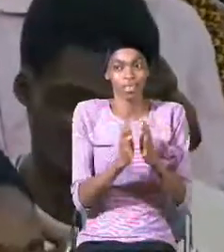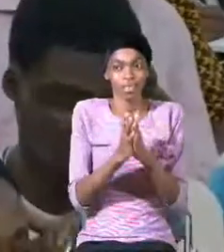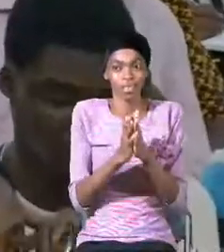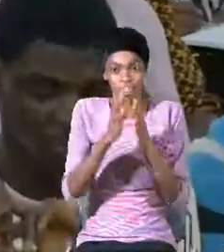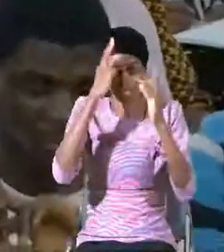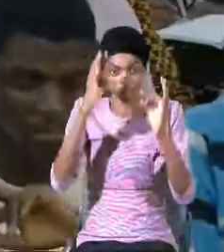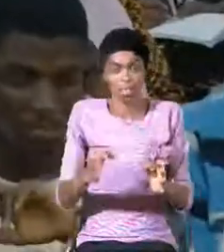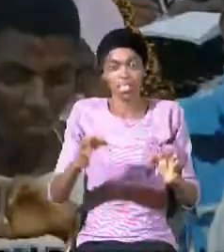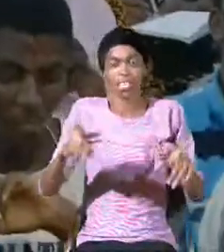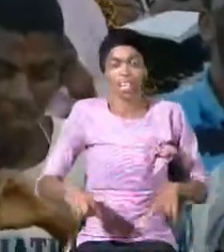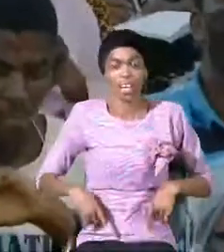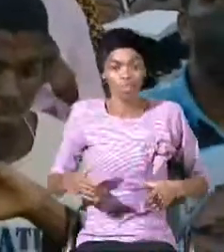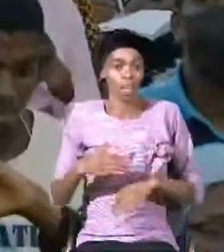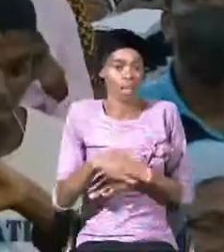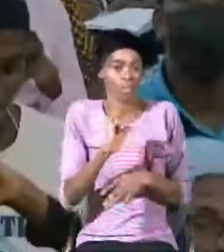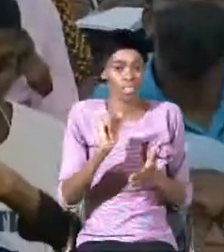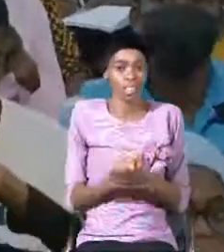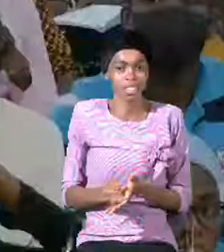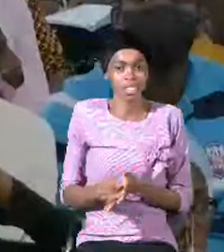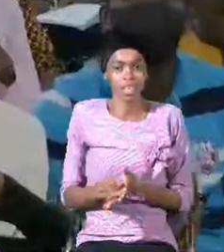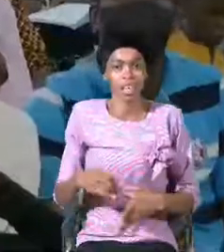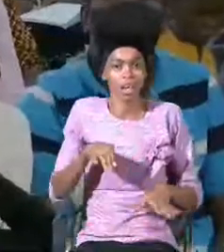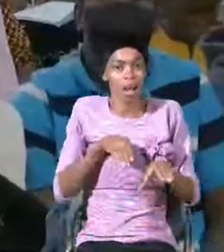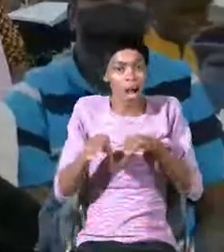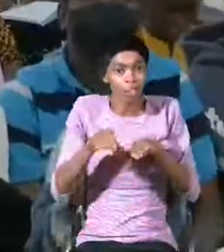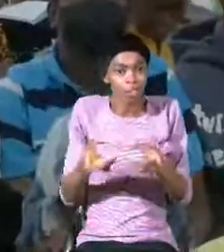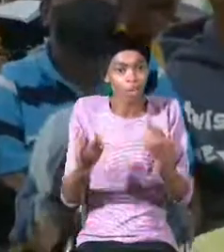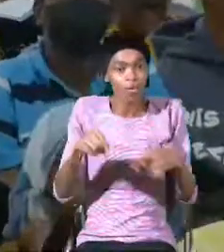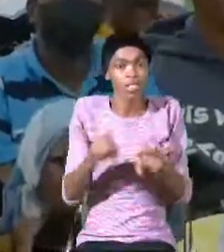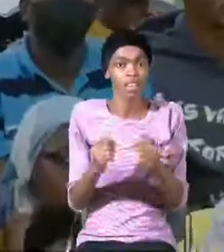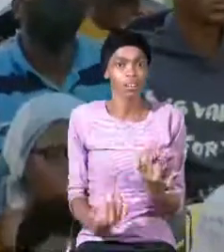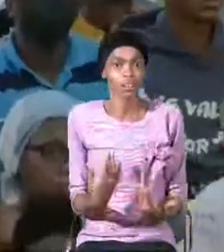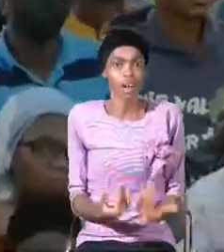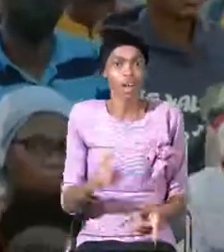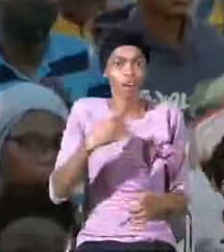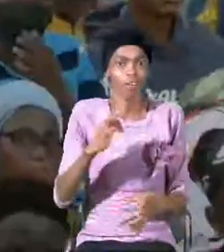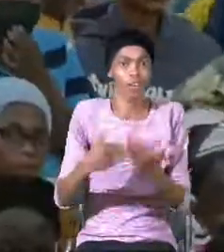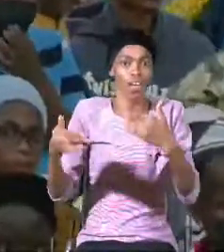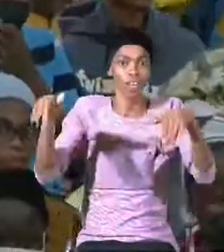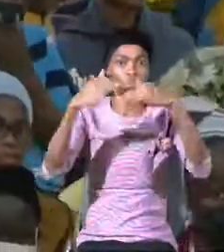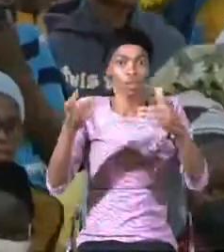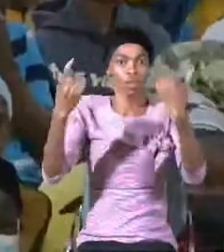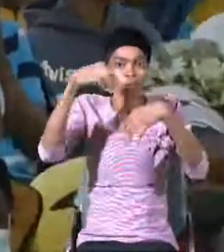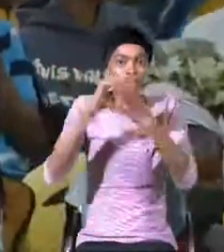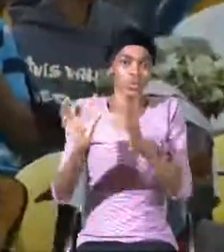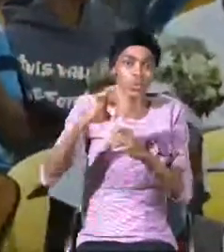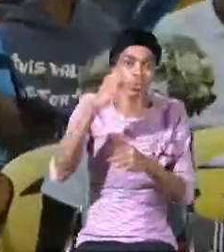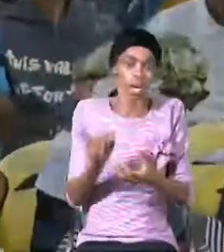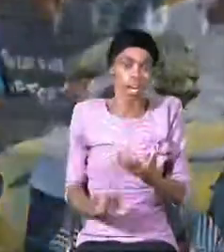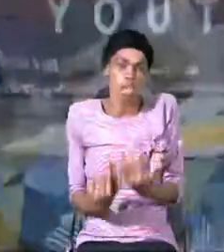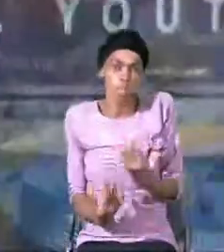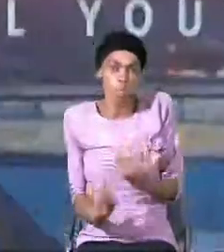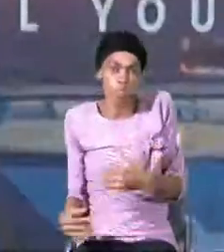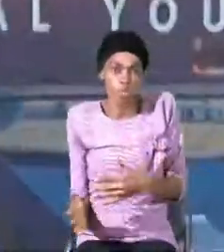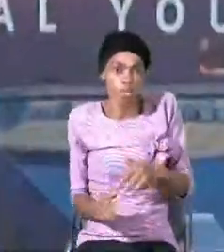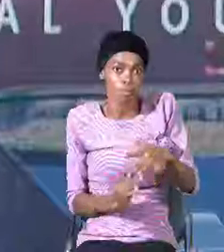cela, la passion vient. Ça, c'est le feu du ciel dans ton âme. Ça brûle dans ton cœur.